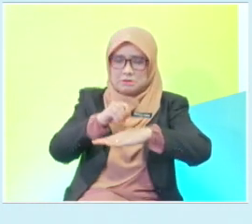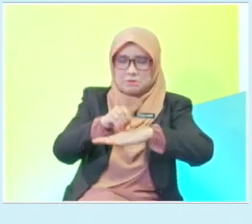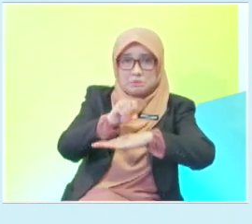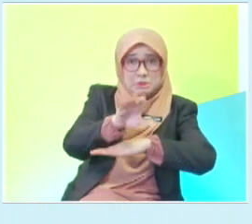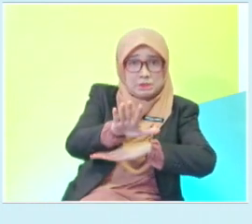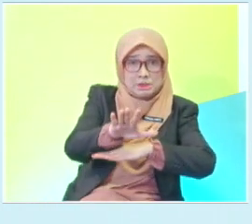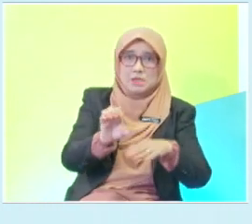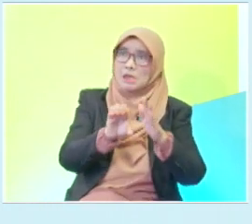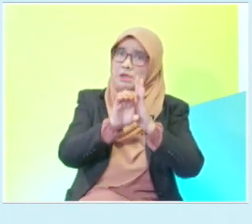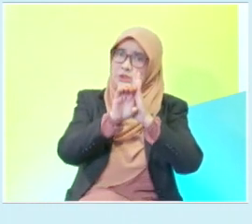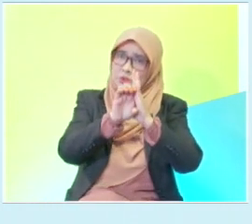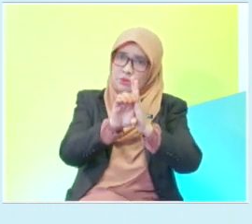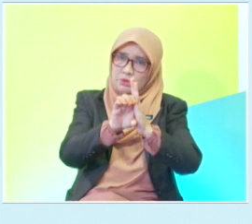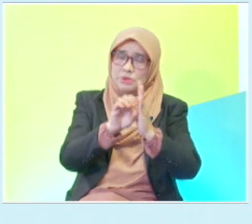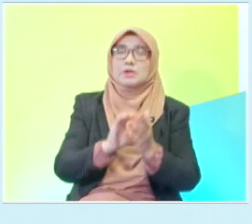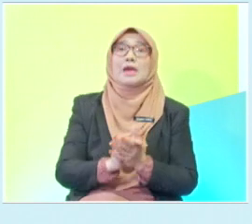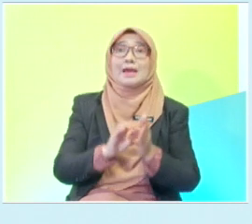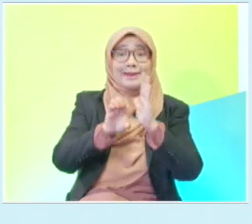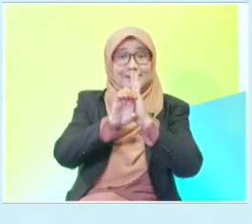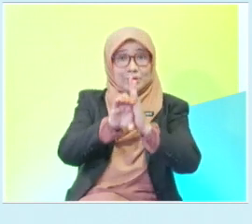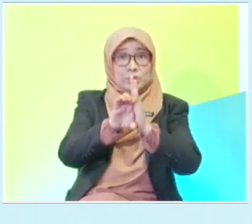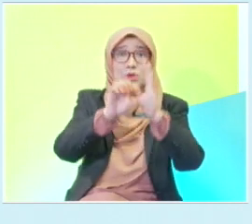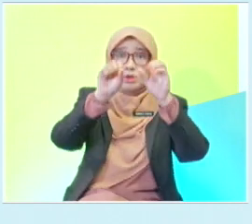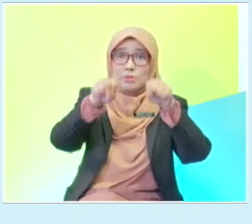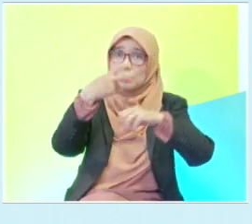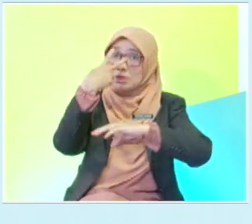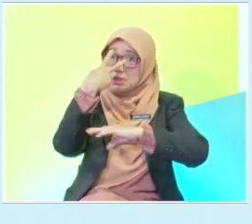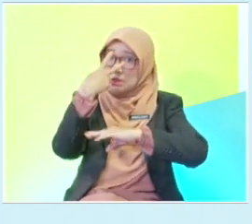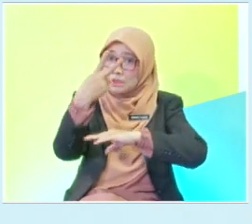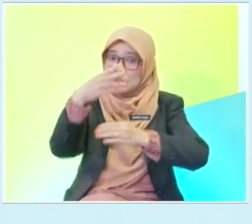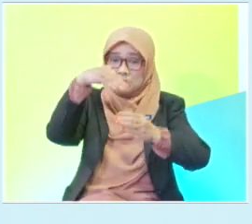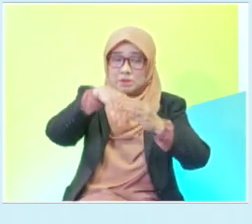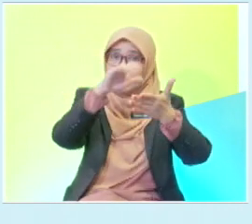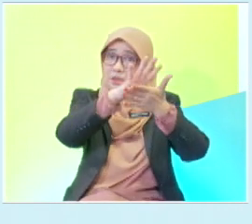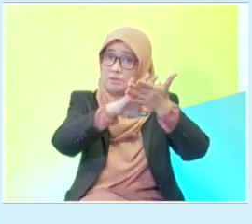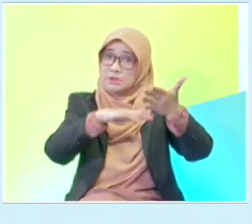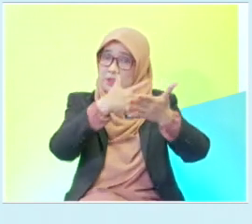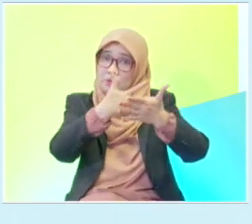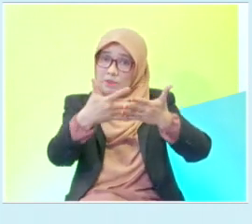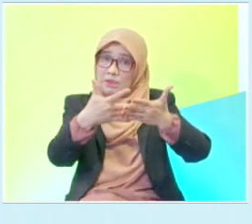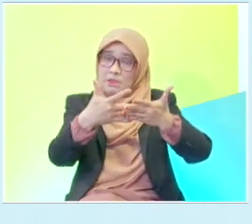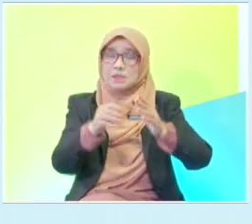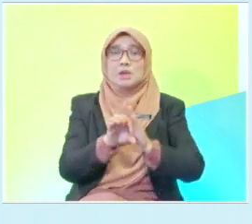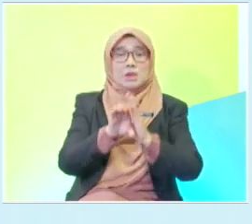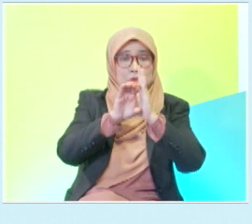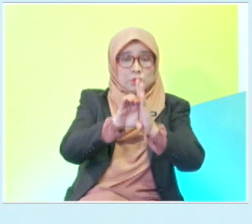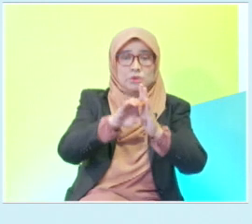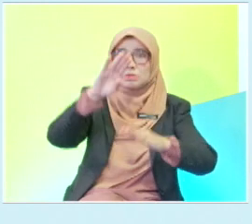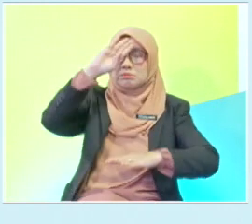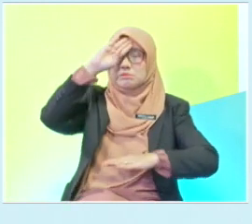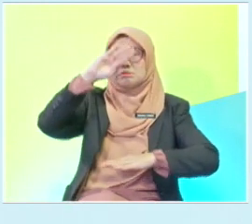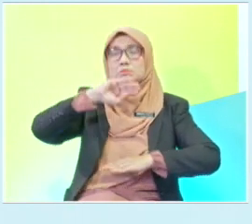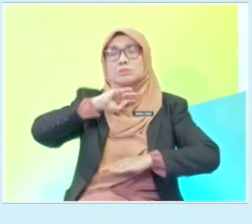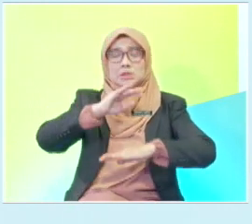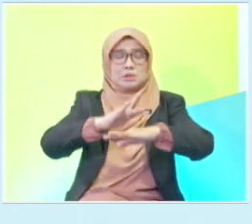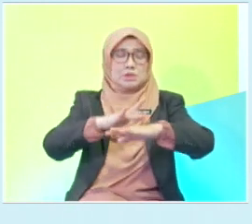jenis penyakit, gejala penyakit, patogen, vektor dan cara jangkitannya. Okey, kita lihat demam denggi, penyakit denggi dan